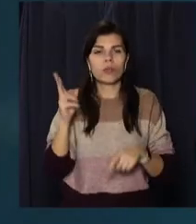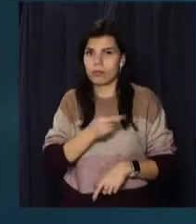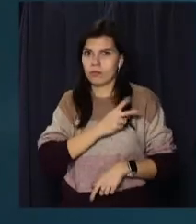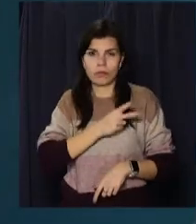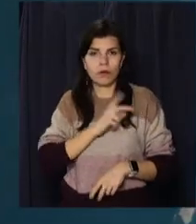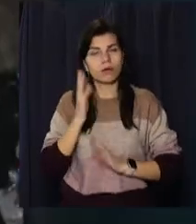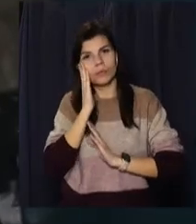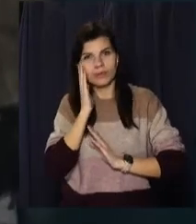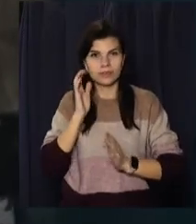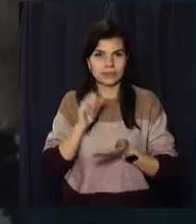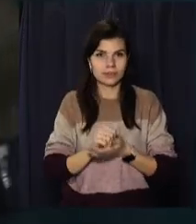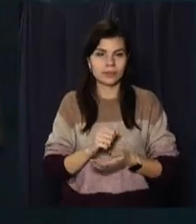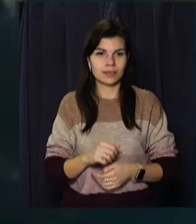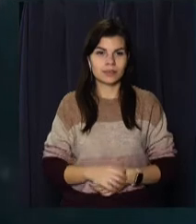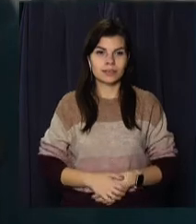підозрював про небезпеку.